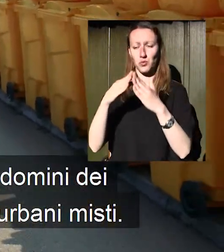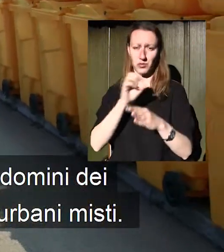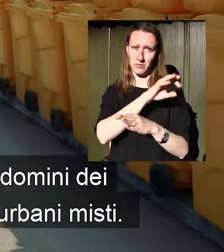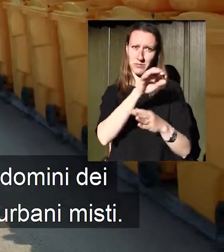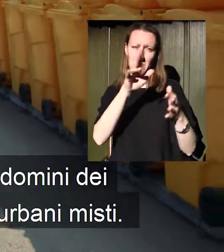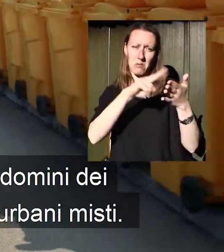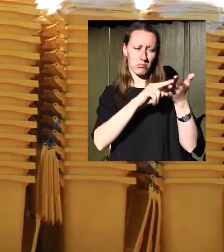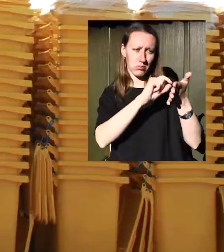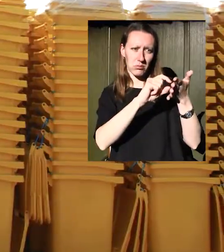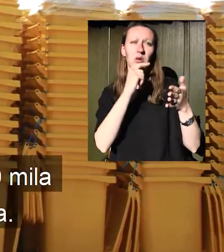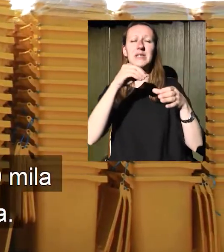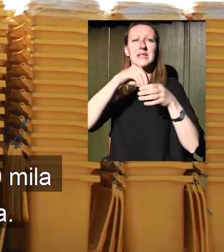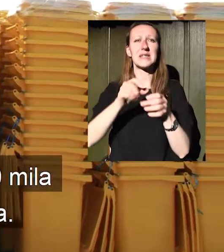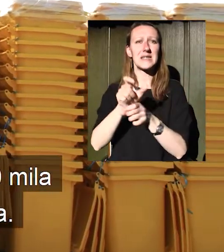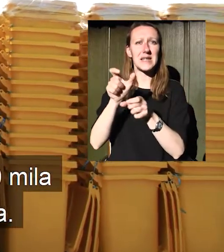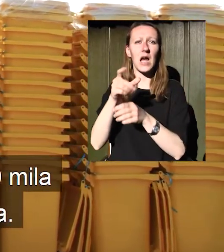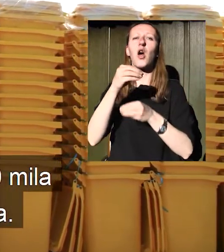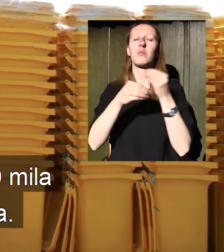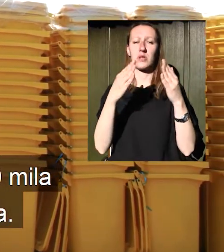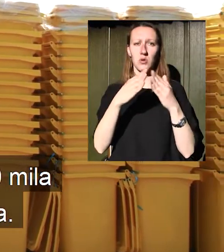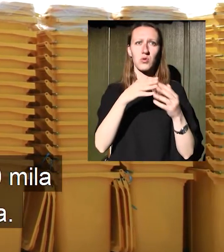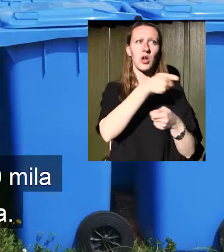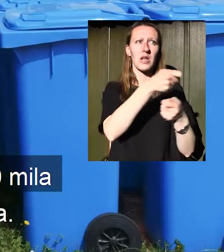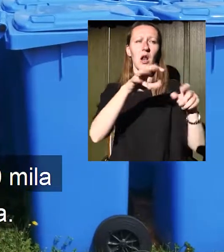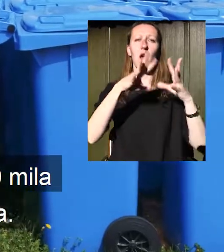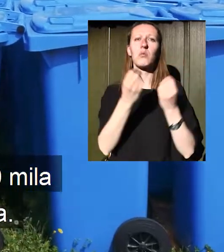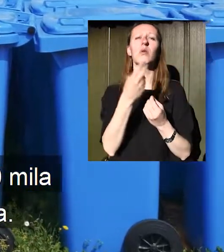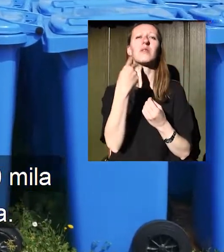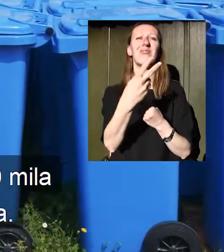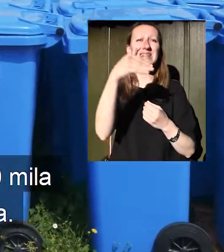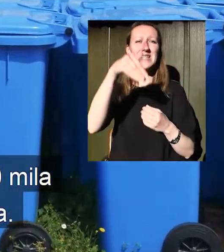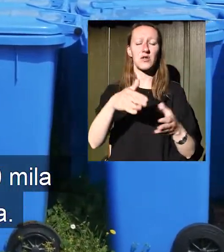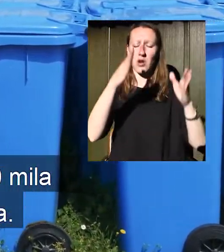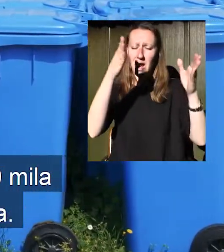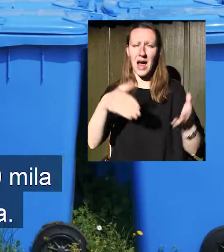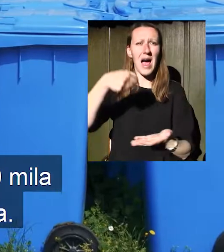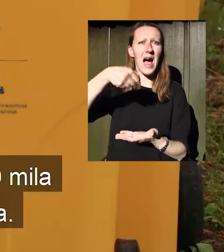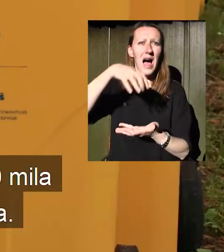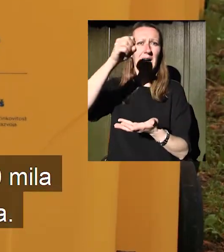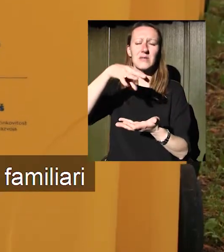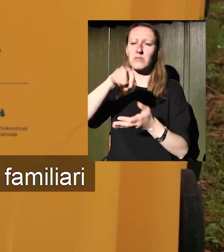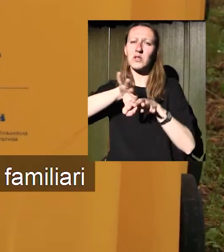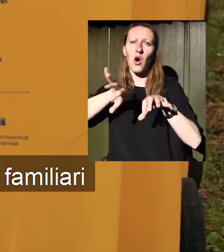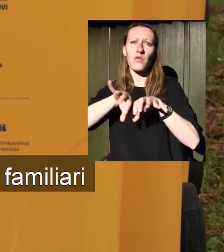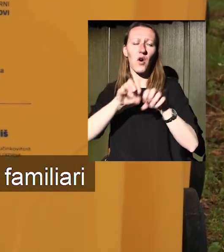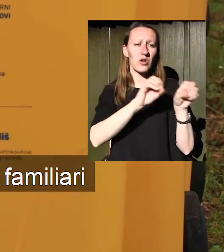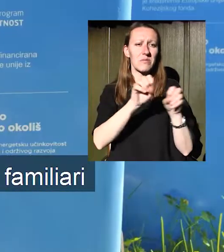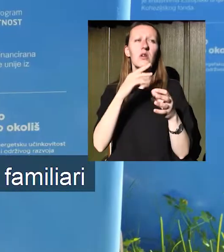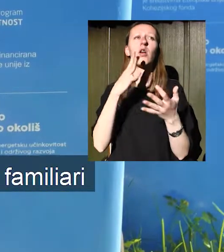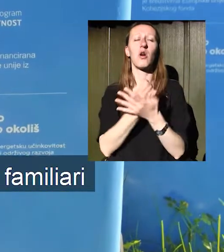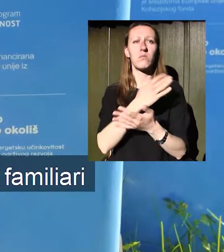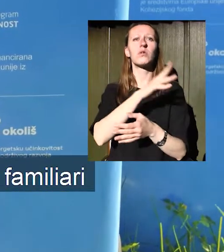i u višestambenim zgradama. Obiteljskim kućama dijelimo ukupno 20.000 posuda za selektivno prikupljanje otpada, a dobit će ih